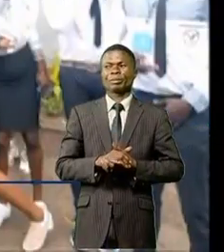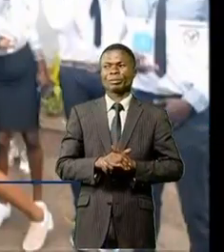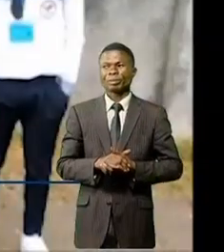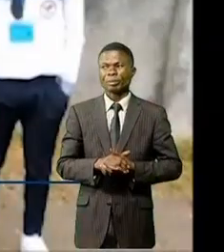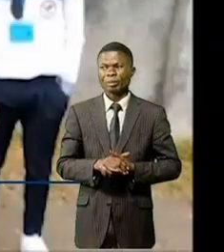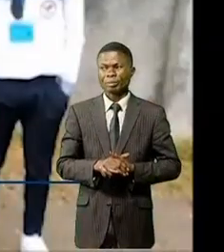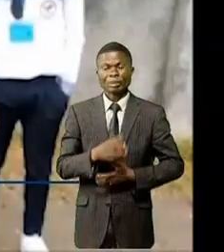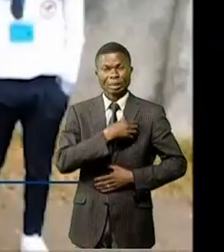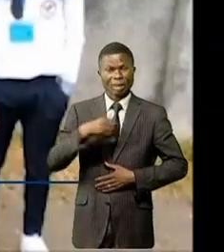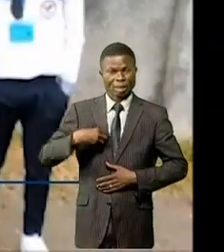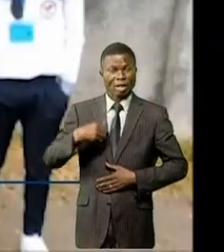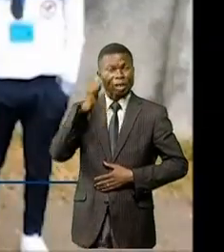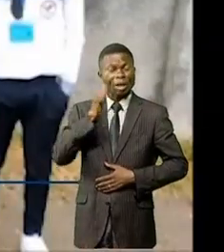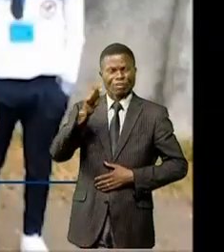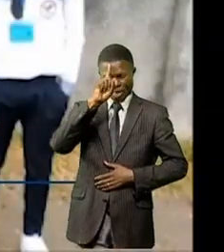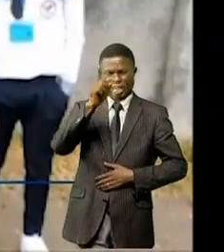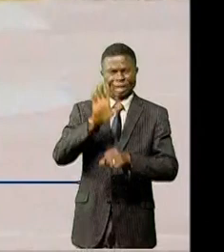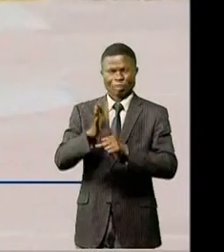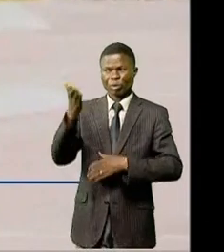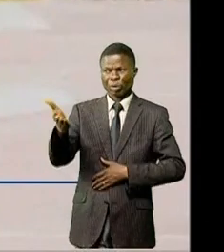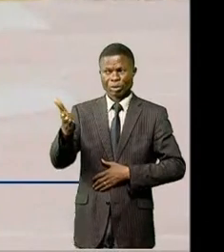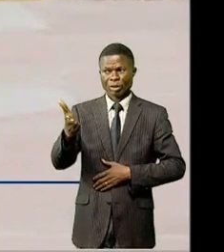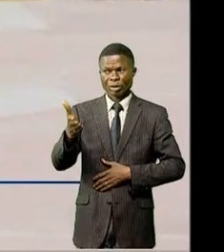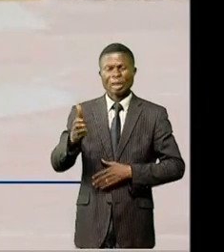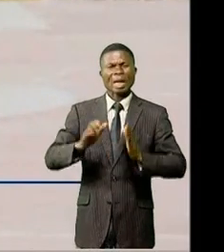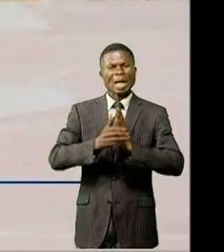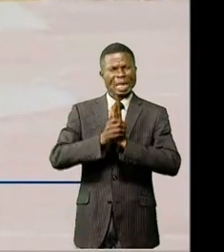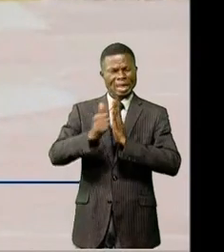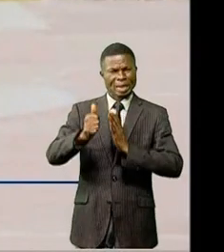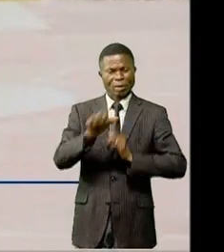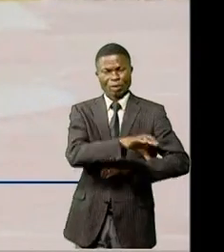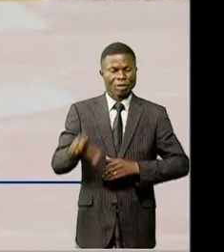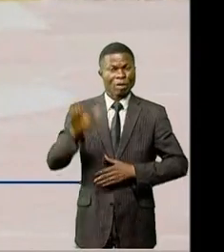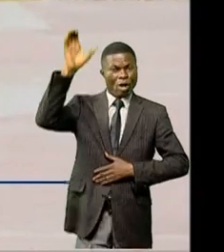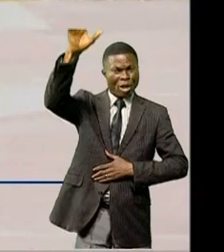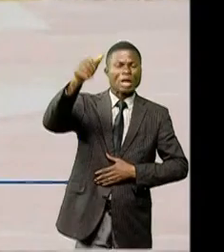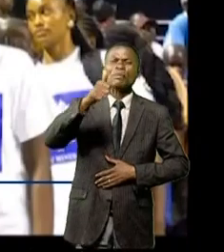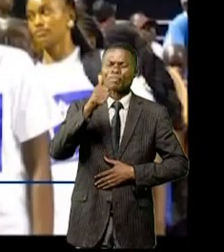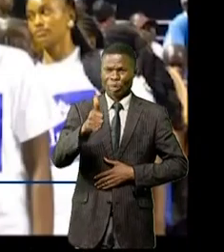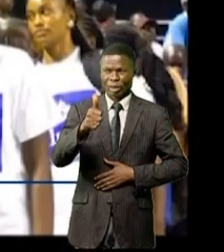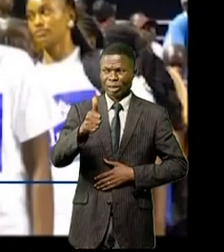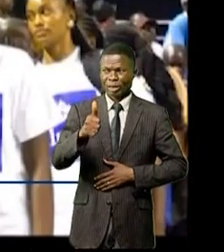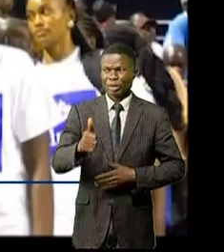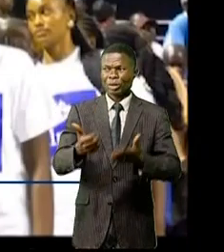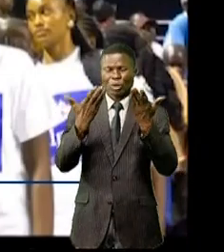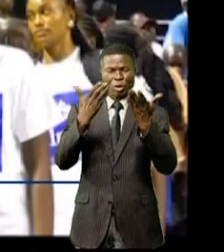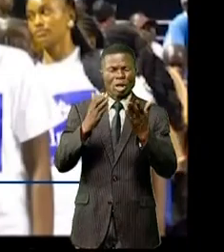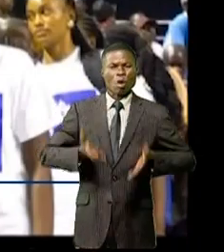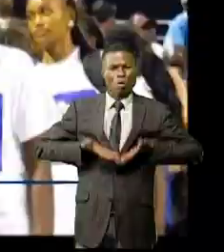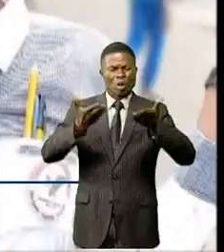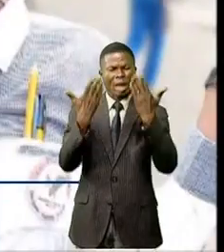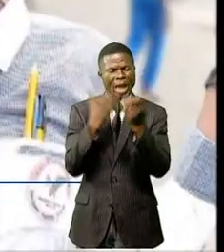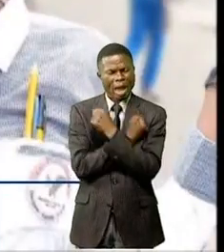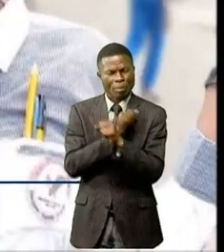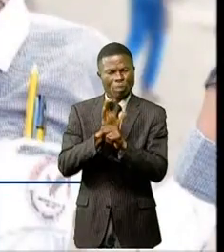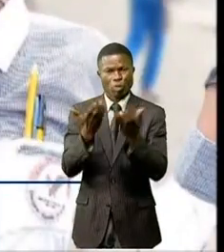Elle a le mérite d'être intelligente, pétrie de la qualité d'une basketteuse talentueuse et surtout studieuse et dévouée aux études.